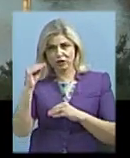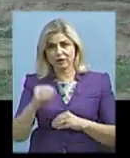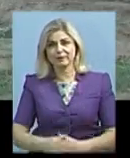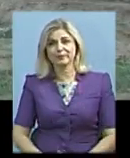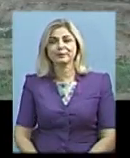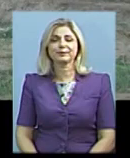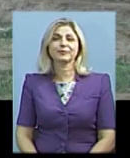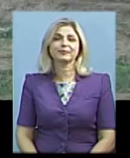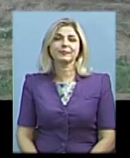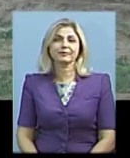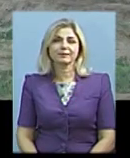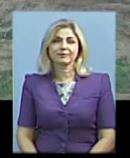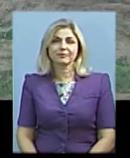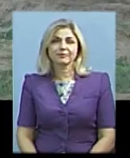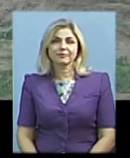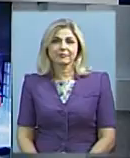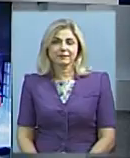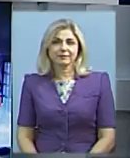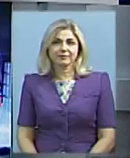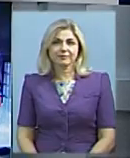Попов, телевізійні новини Миколаївщини.